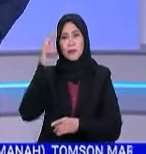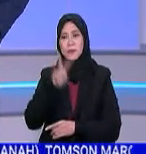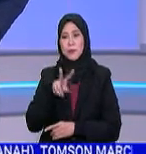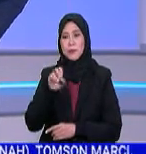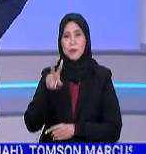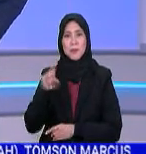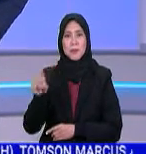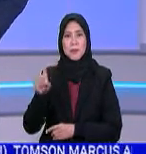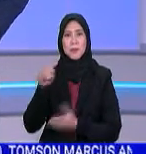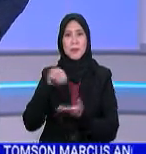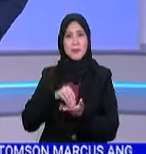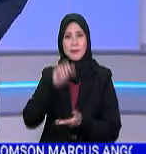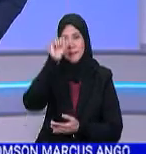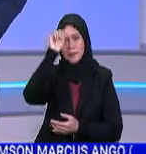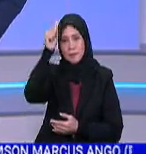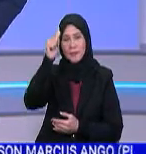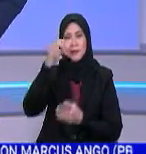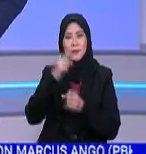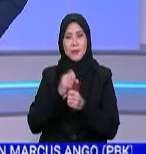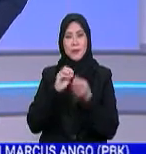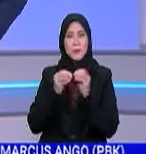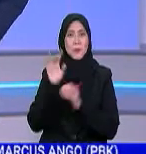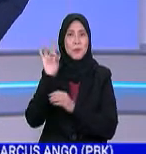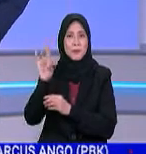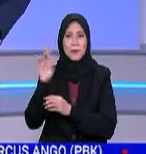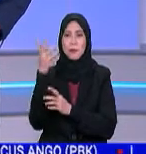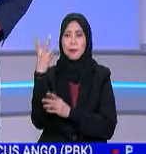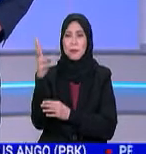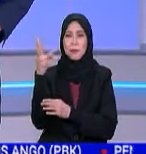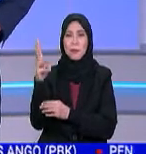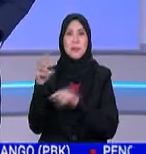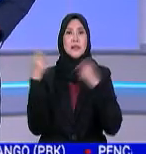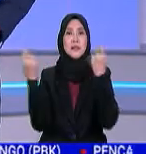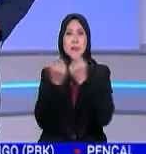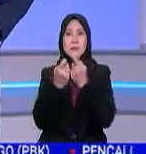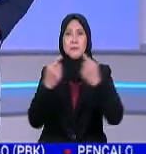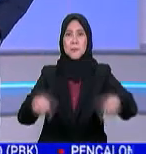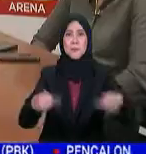di India di kedudukan ke-8 daripada 16 pasukan bertanding.